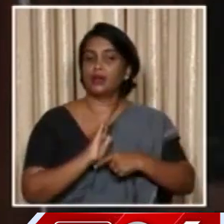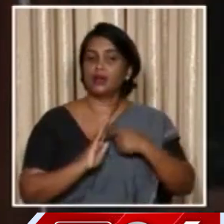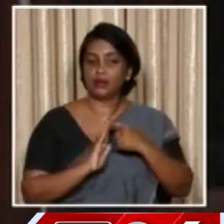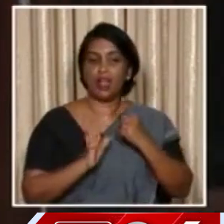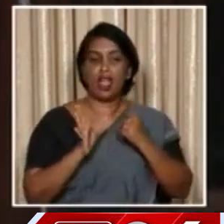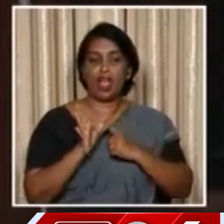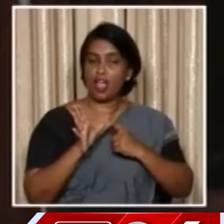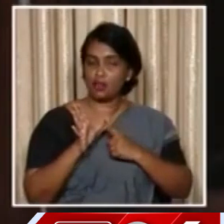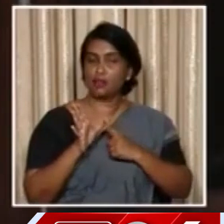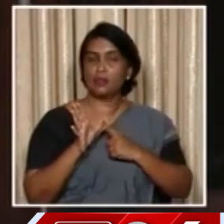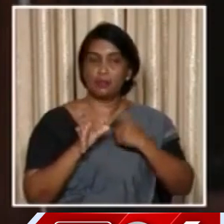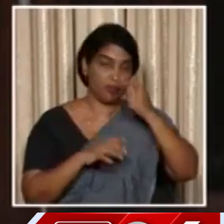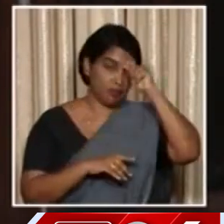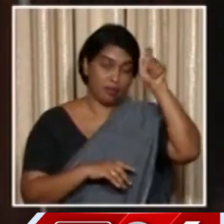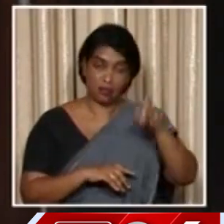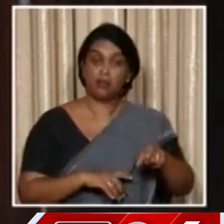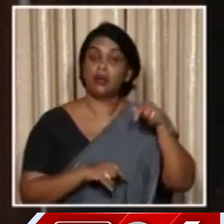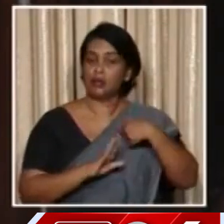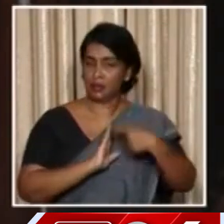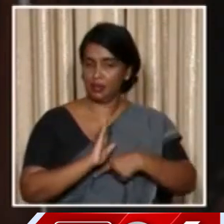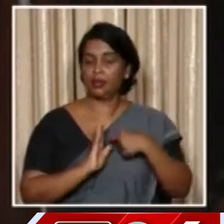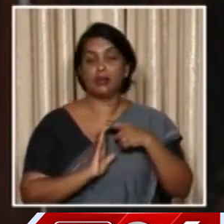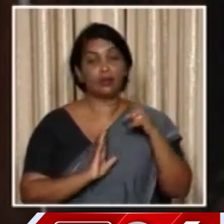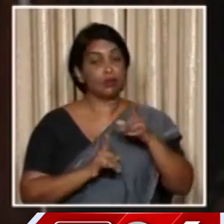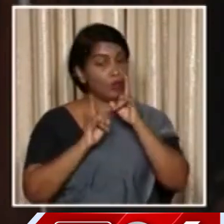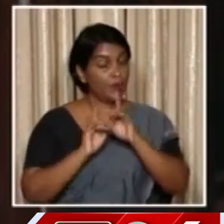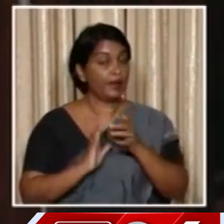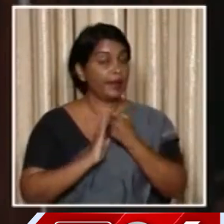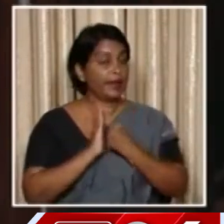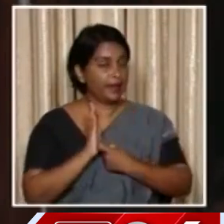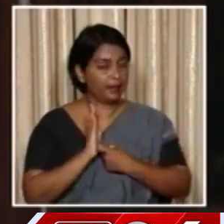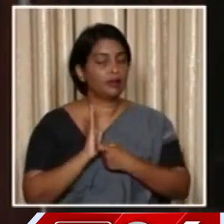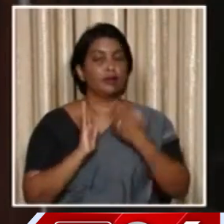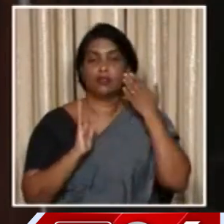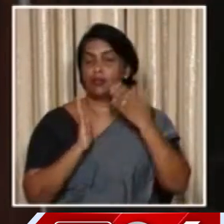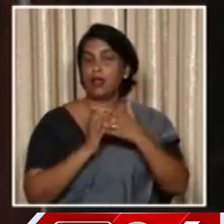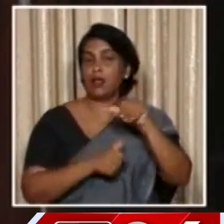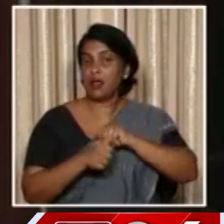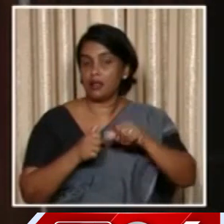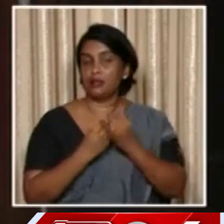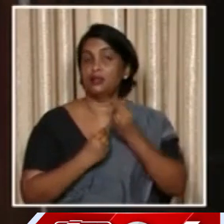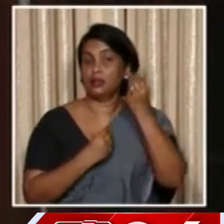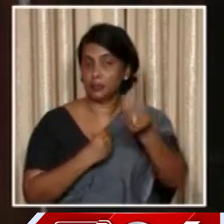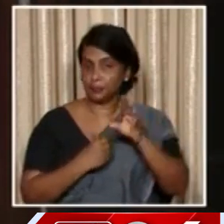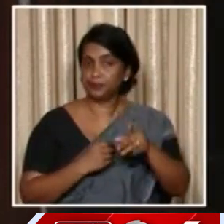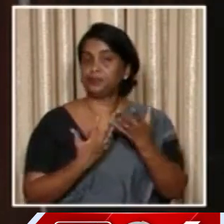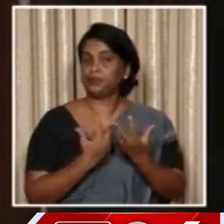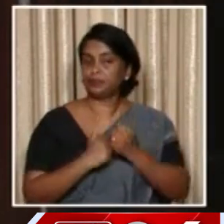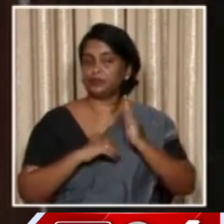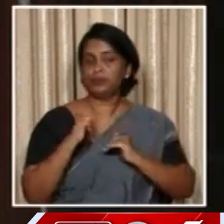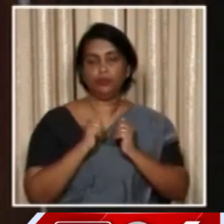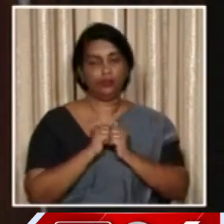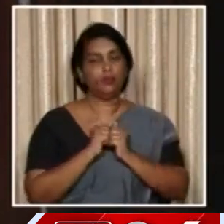अर्जुन अर्जुन महेन्द्रन महताव मेरट ए अदाल नीत्यानुकूल आयतन वल्ट भारतीम संदा अवश्य